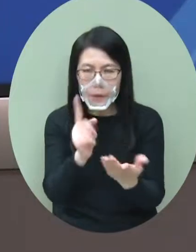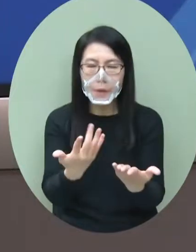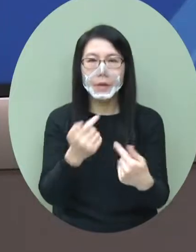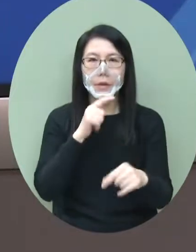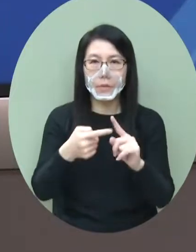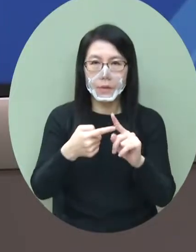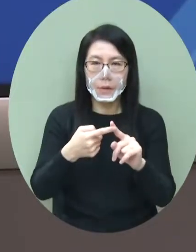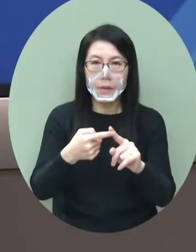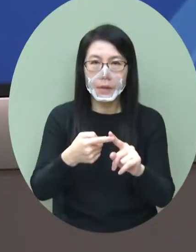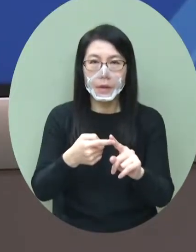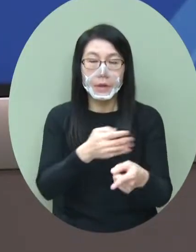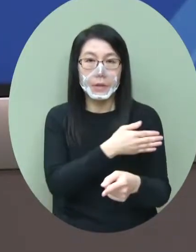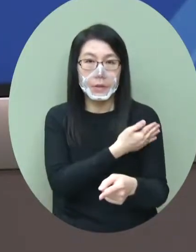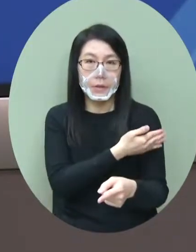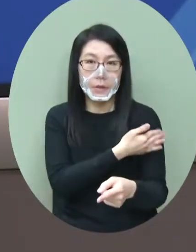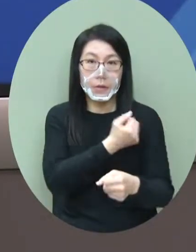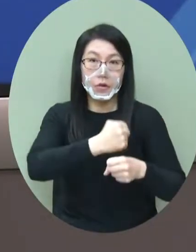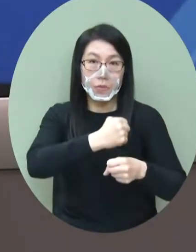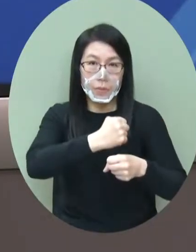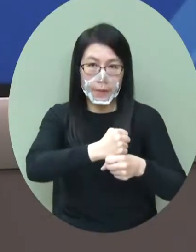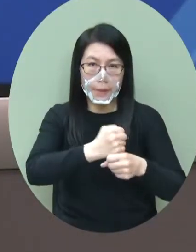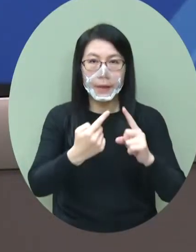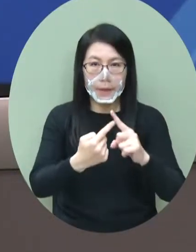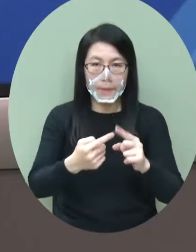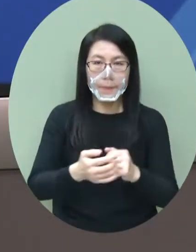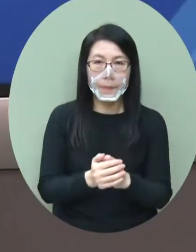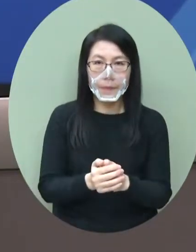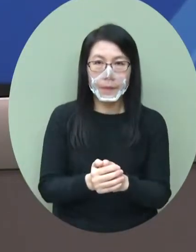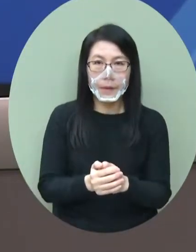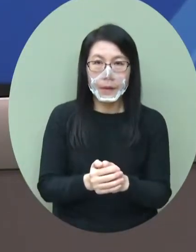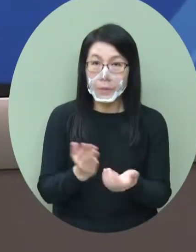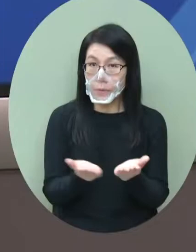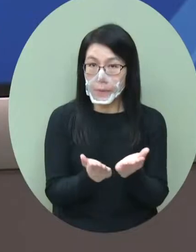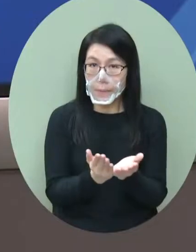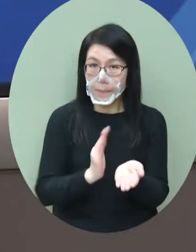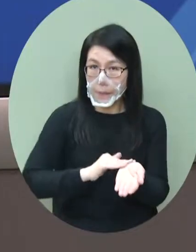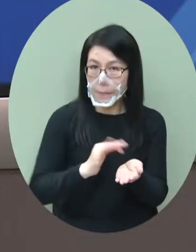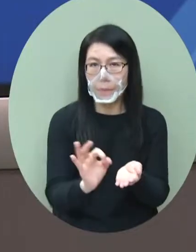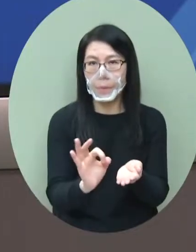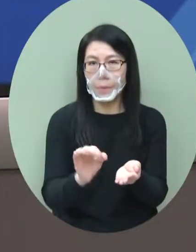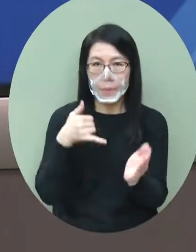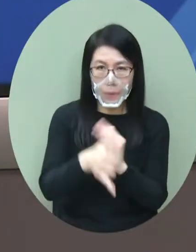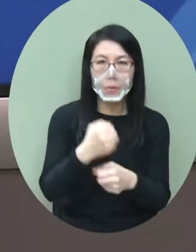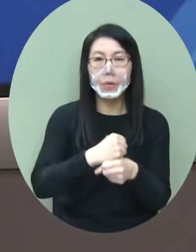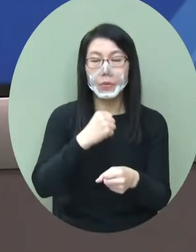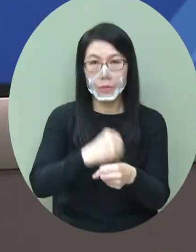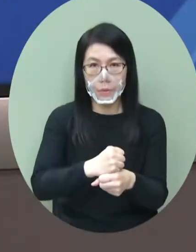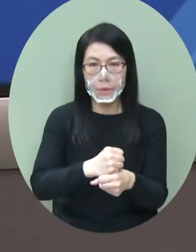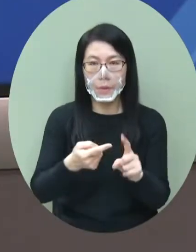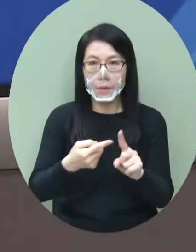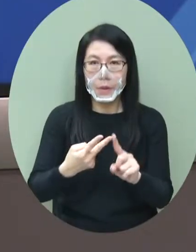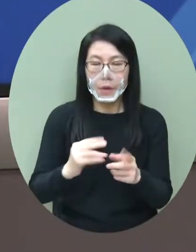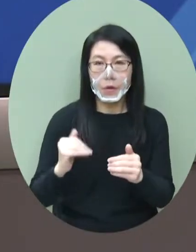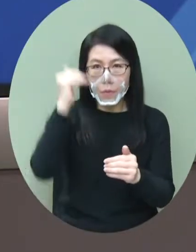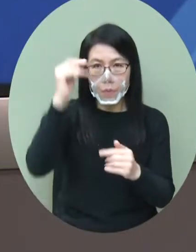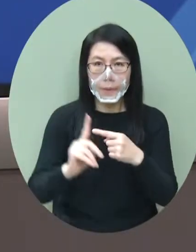有几类，一类是我们前线工作人员，因为他们要确保没有感染才可以做工